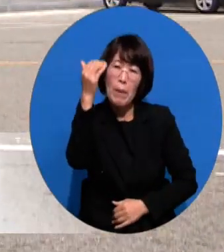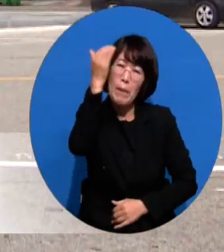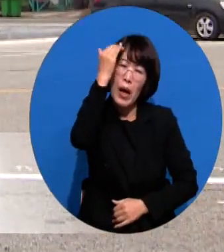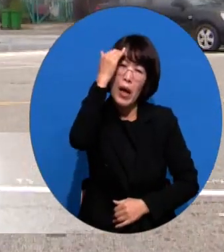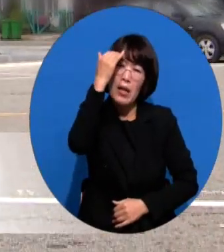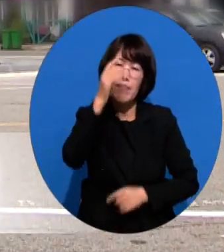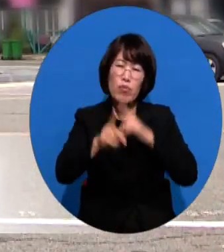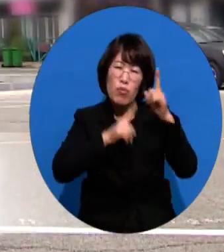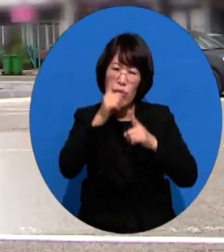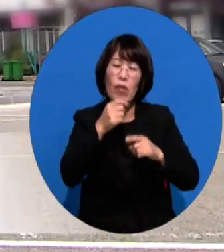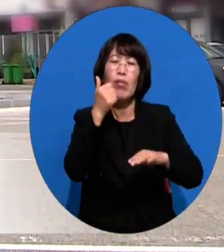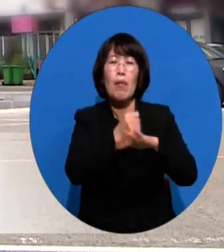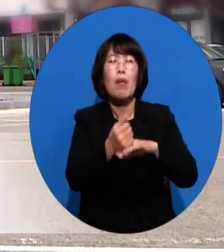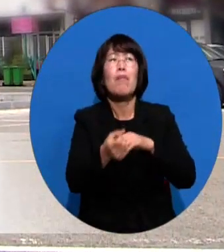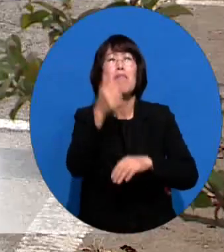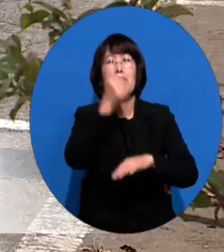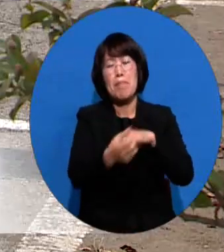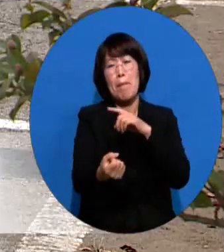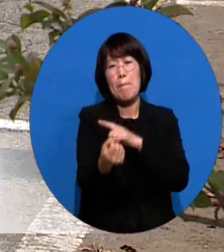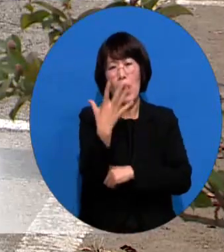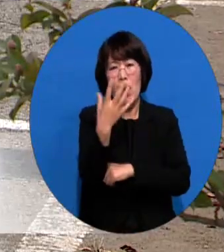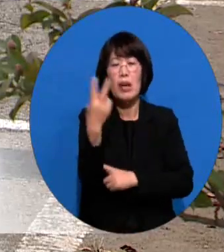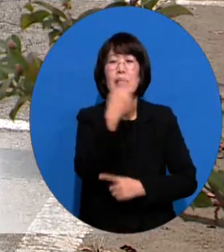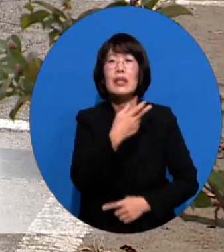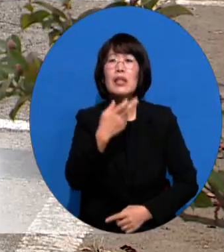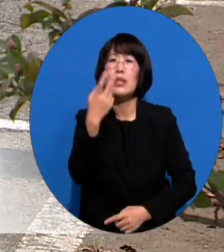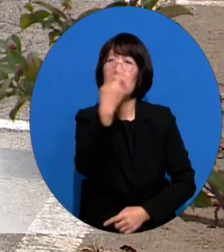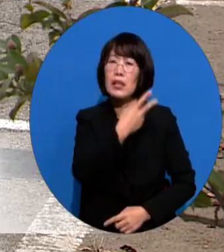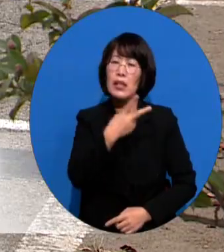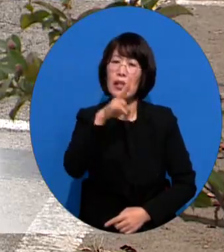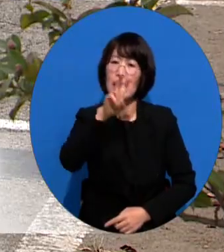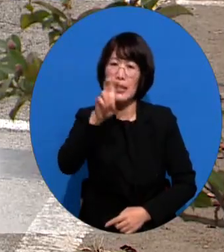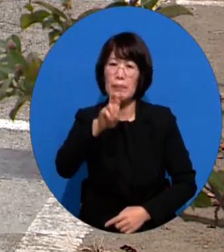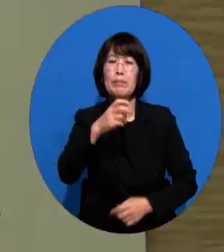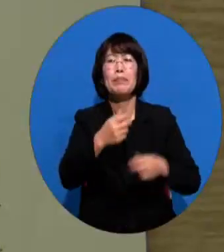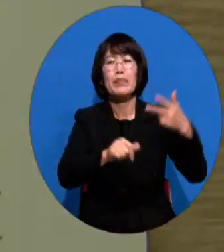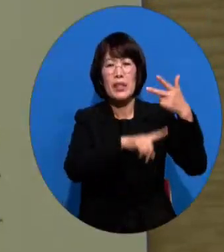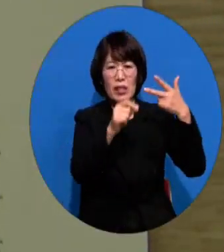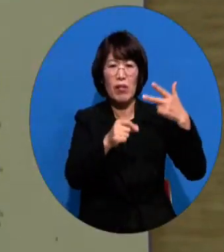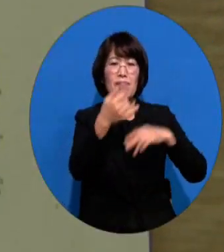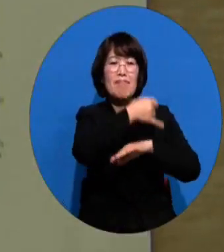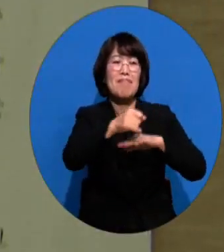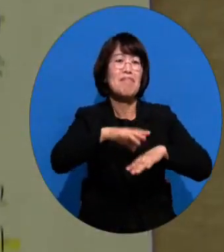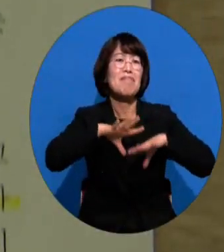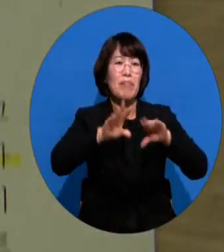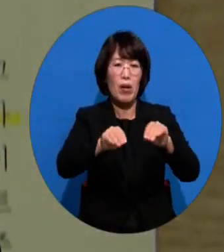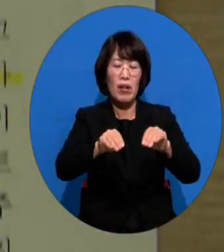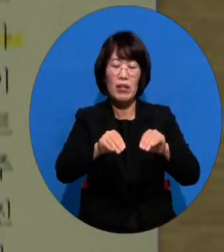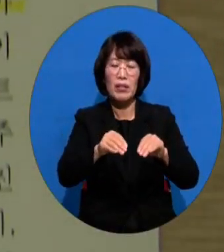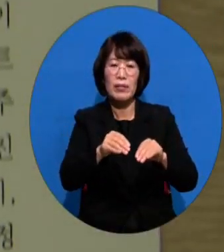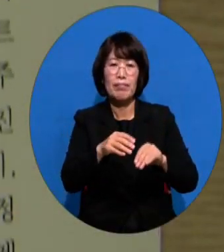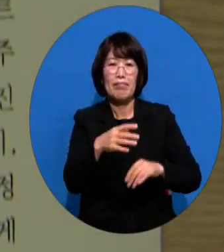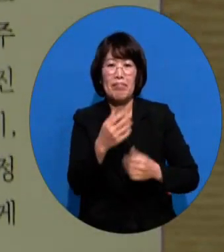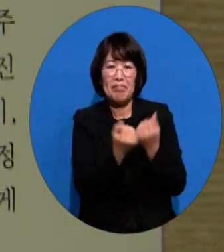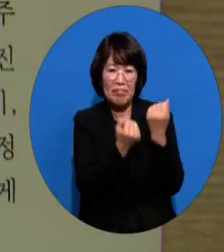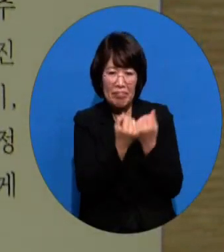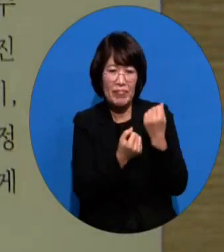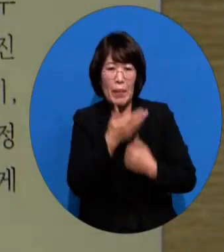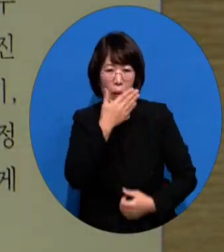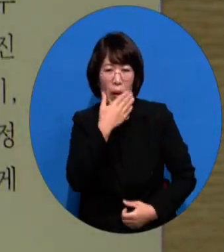부딪혔고 2020년 7월 설계마저 중단됐습니다. 주민을 설득하겠다던